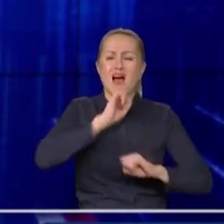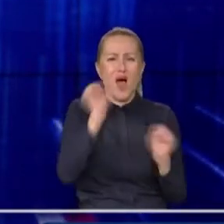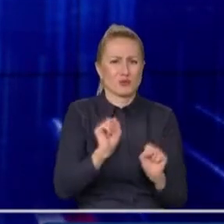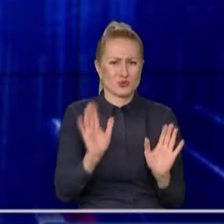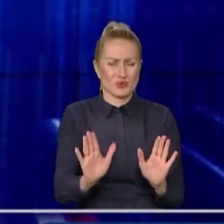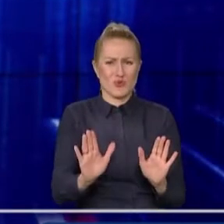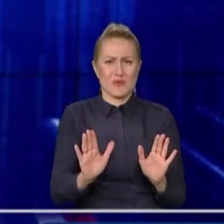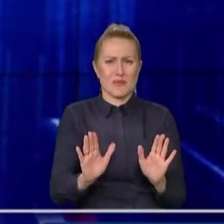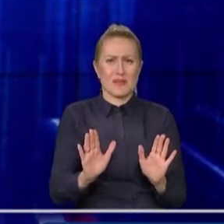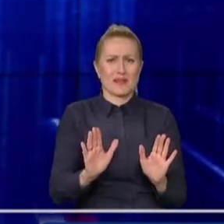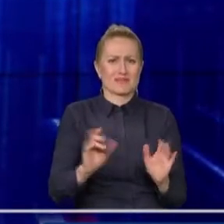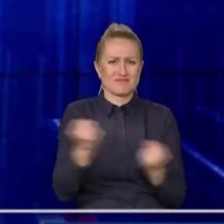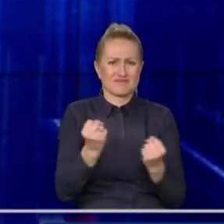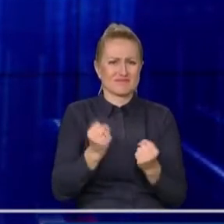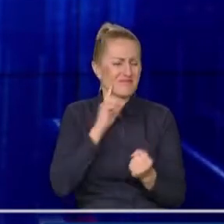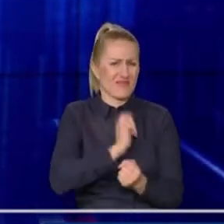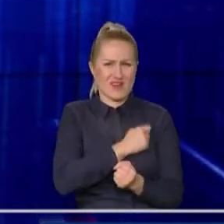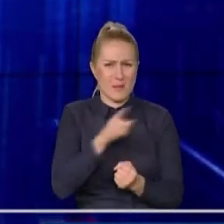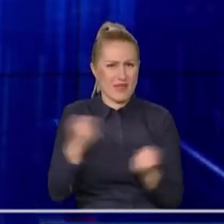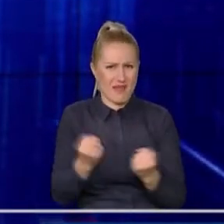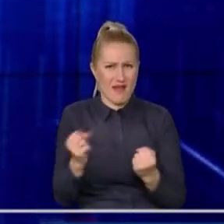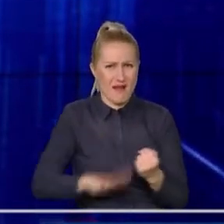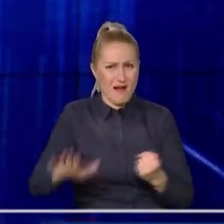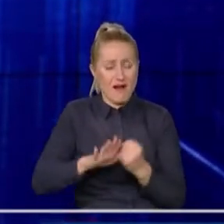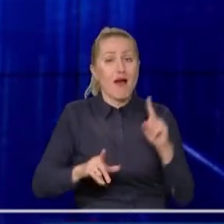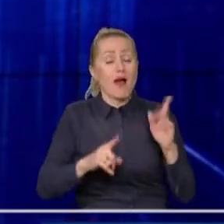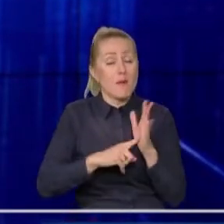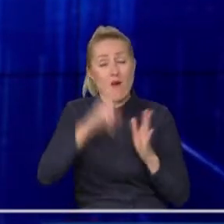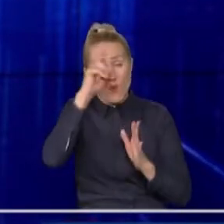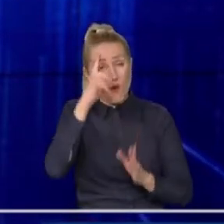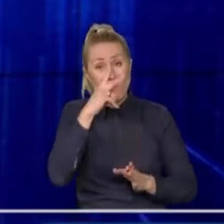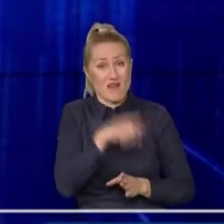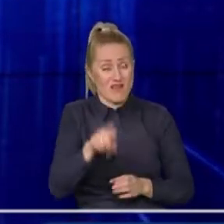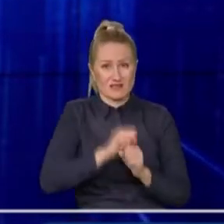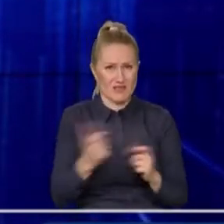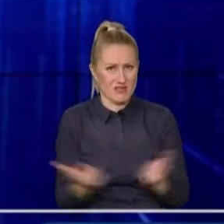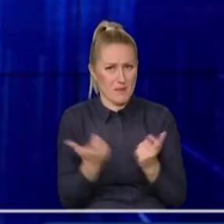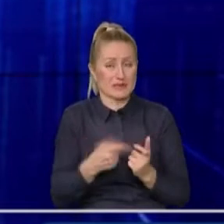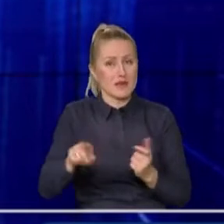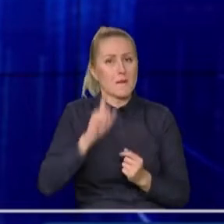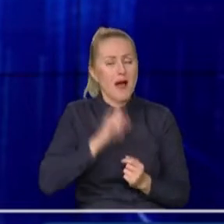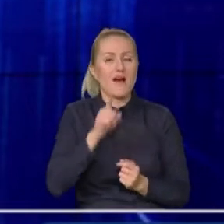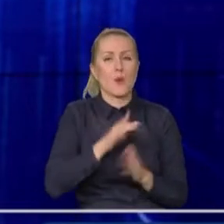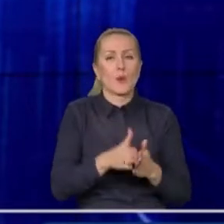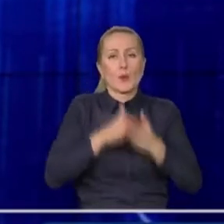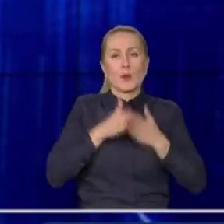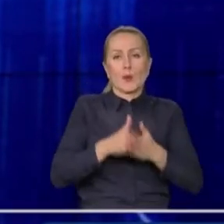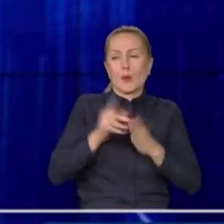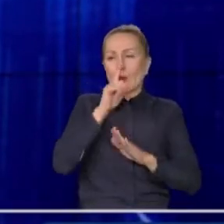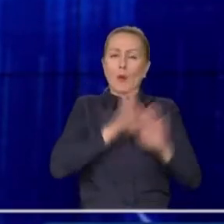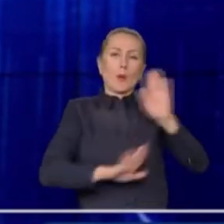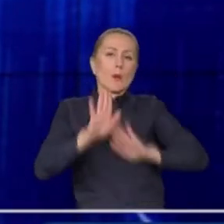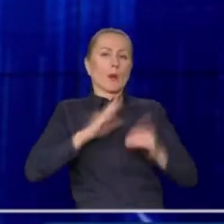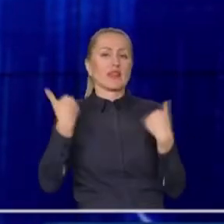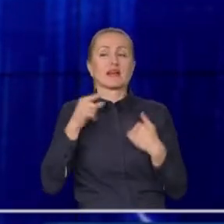absolutnie skrajnie kryminalnej. Więc są ludzie niebezpieczni, ludzie, którzy ukrywają swoją tożsamość, którzy posługują